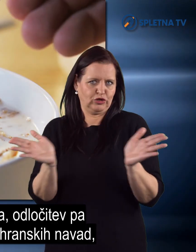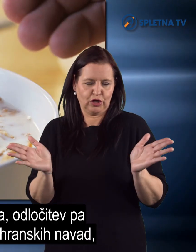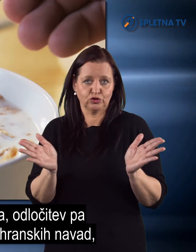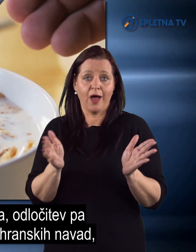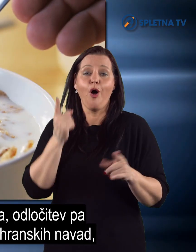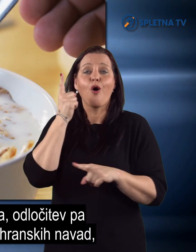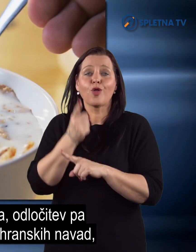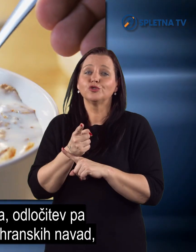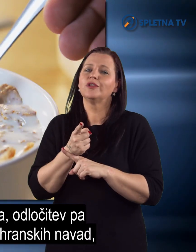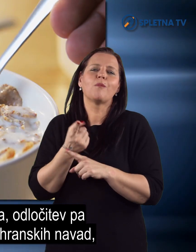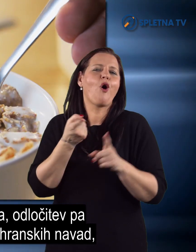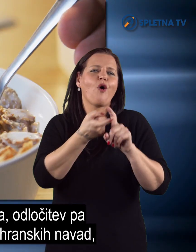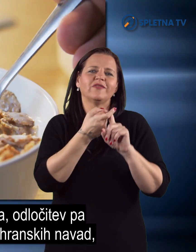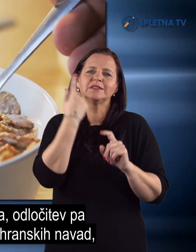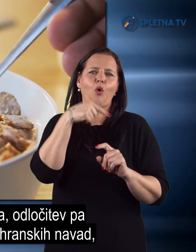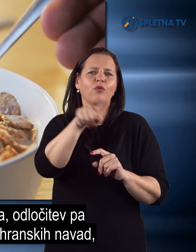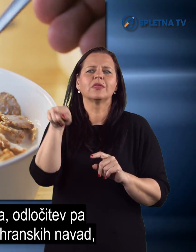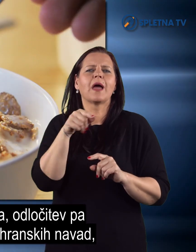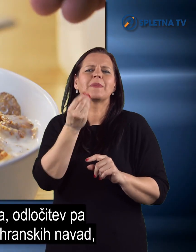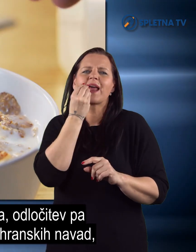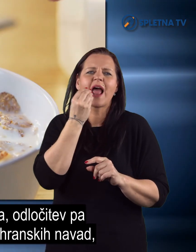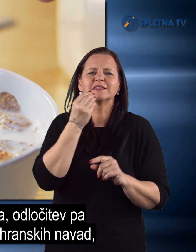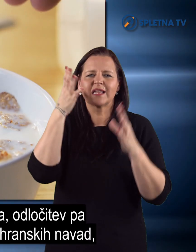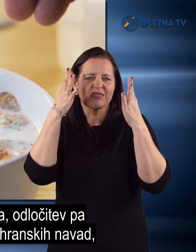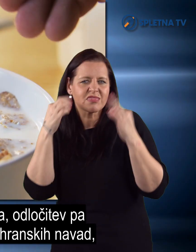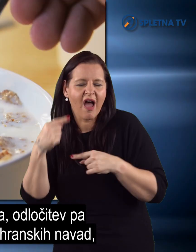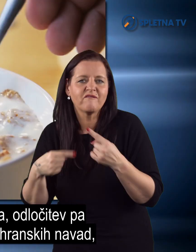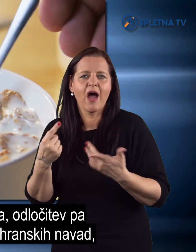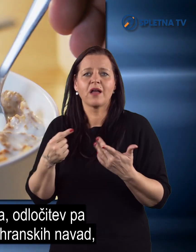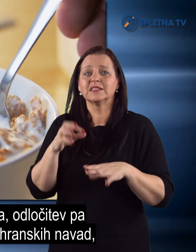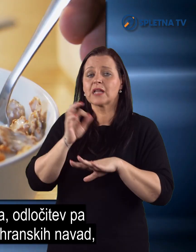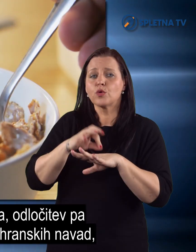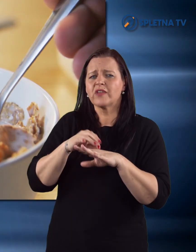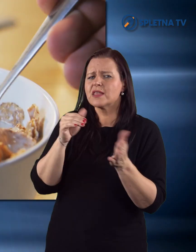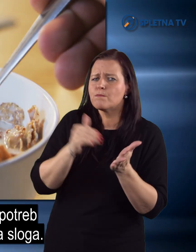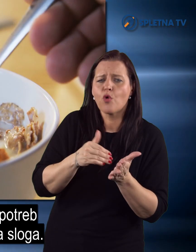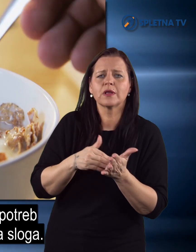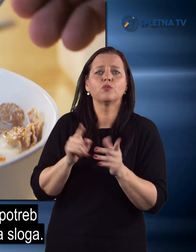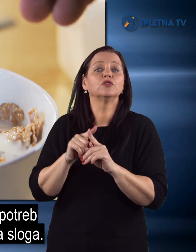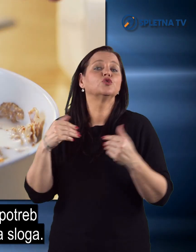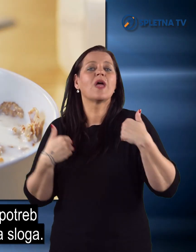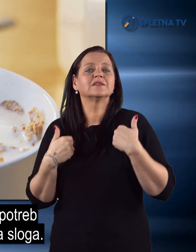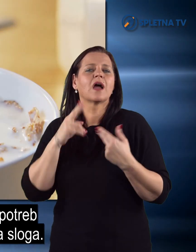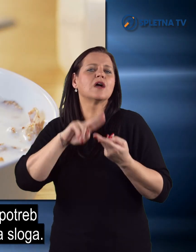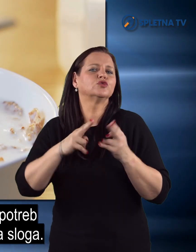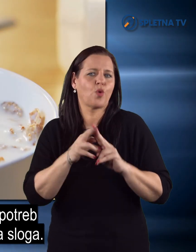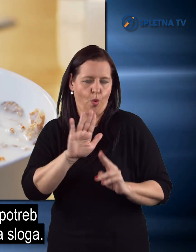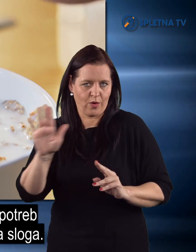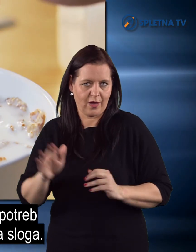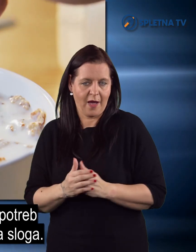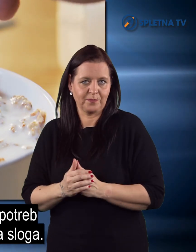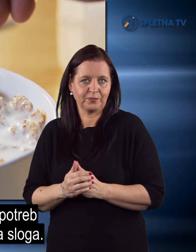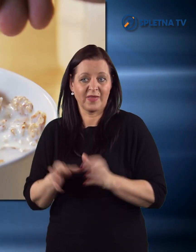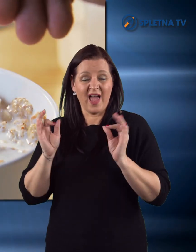Izbira je tako vse širša, odločitev pa vse bolj odvisna od prehranskih navad, zdravstvenih potreb in